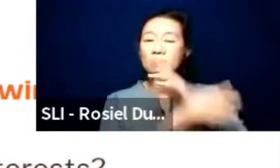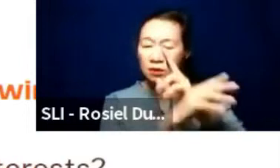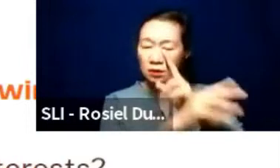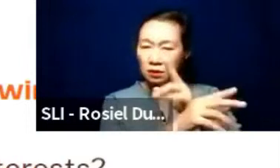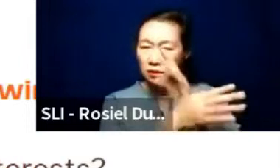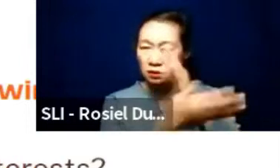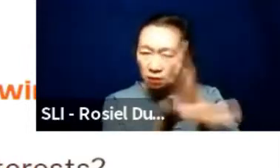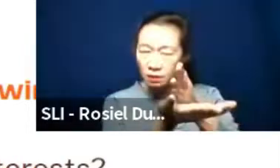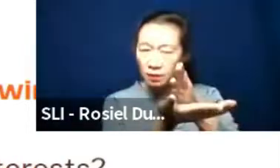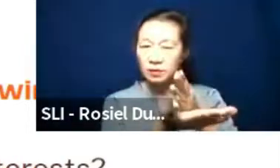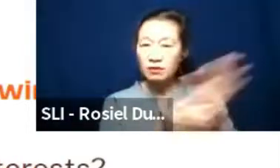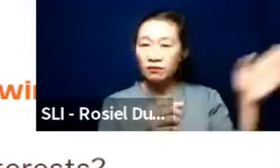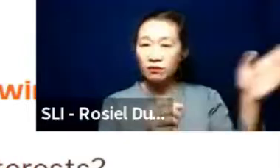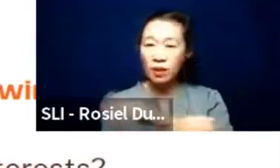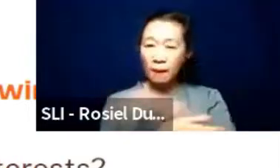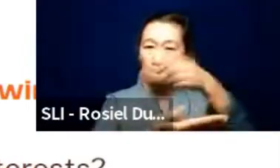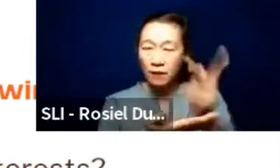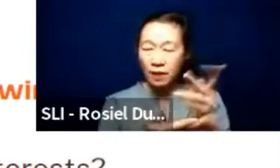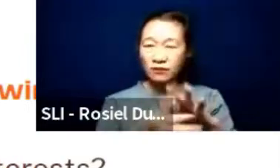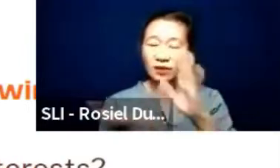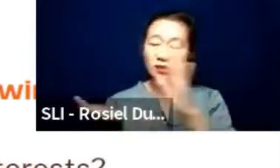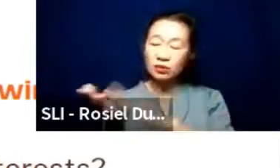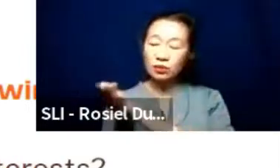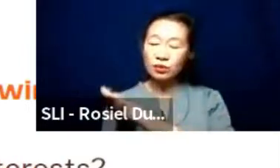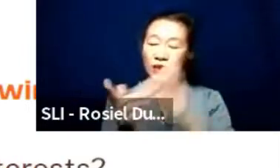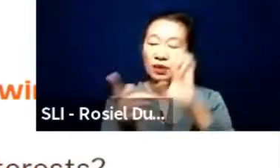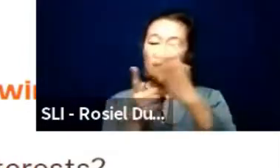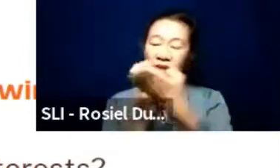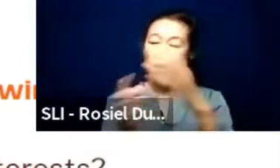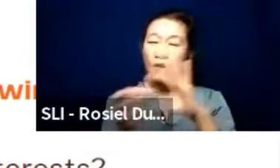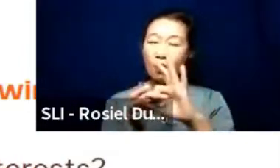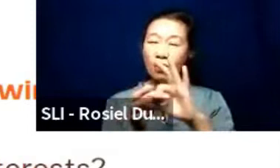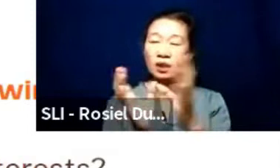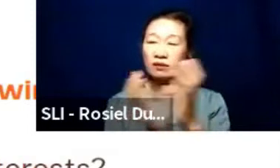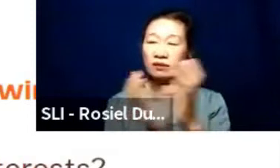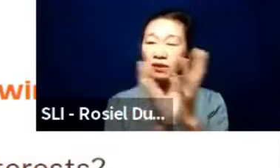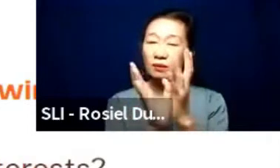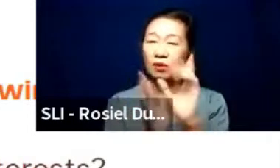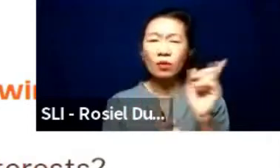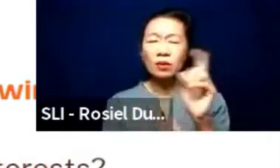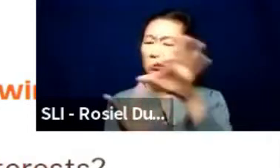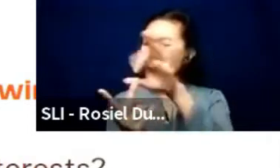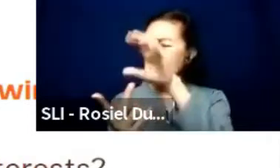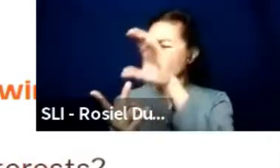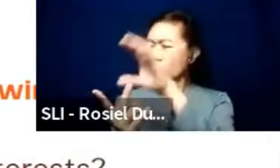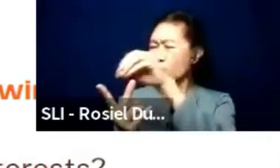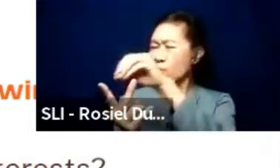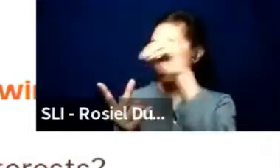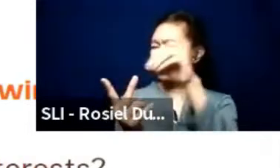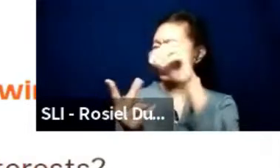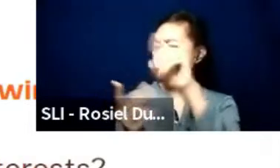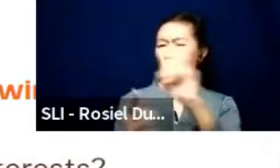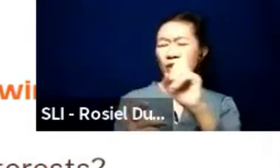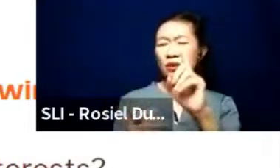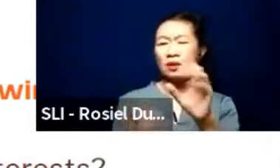para maging fully part of the school environment or the community? At ano yung options? Ano yung mga nasa